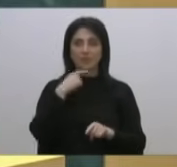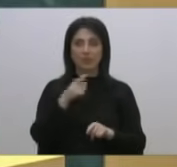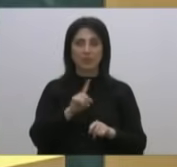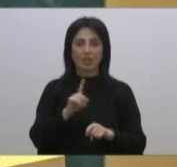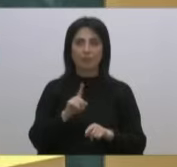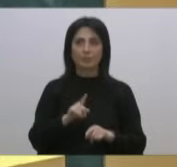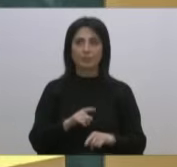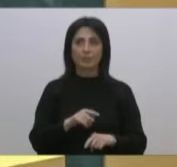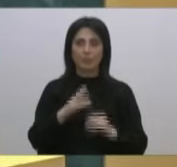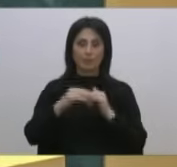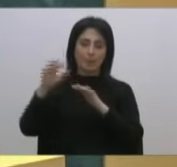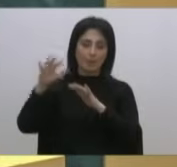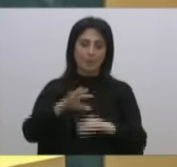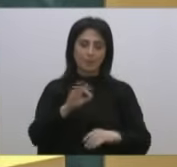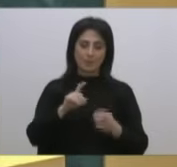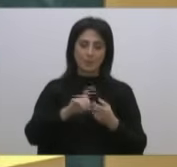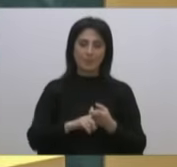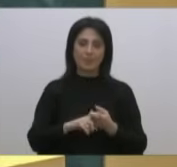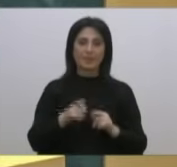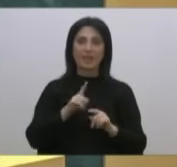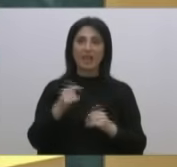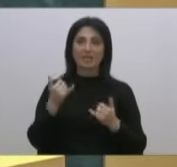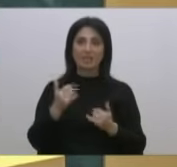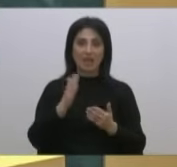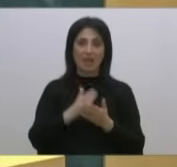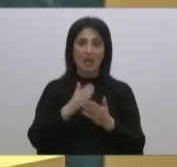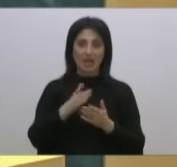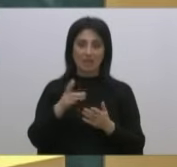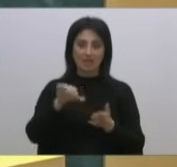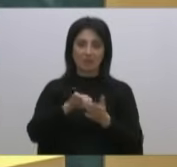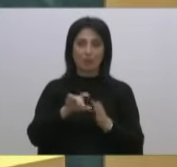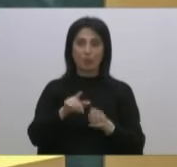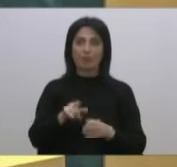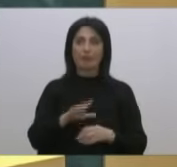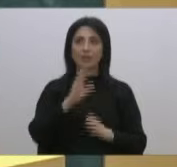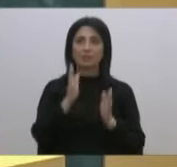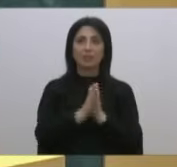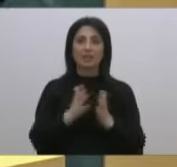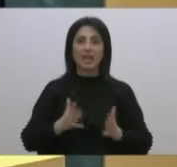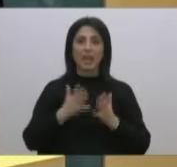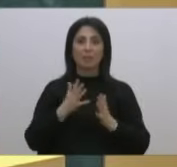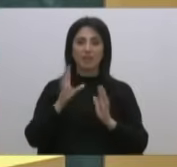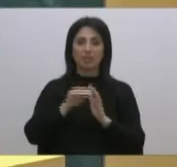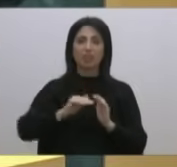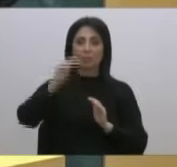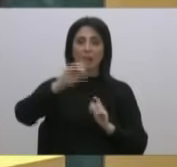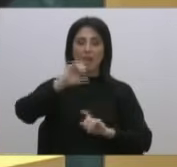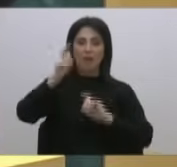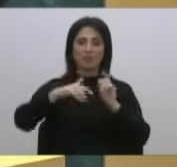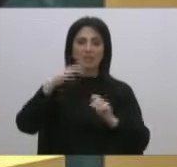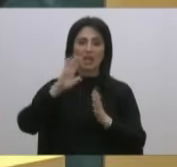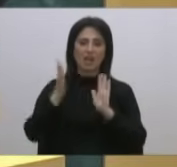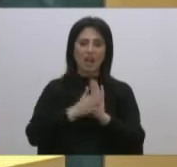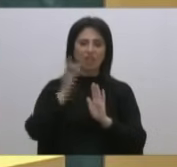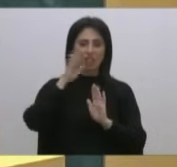cu ase tirame, ai meți cărtan dacă au știi. Israel, la țarit, armut genili. Te limere, tia și coanili, magal tia limere, tia,